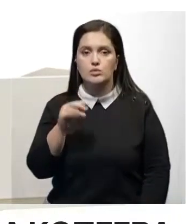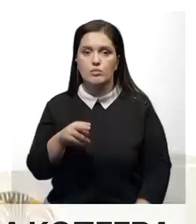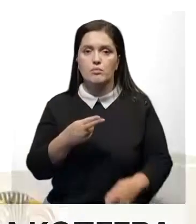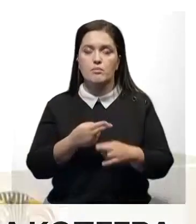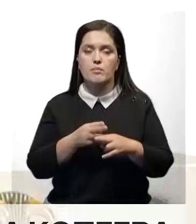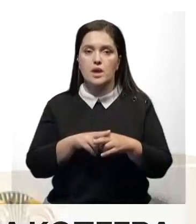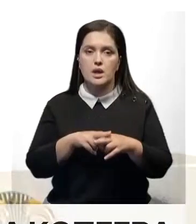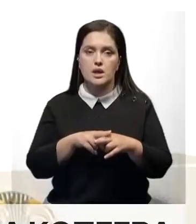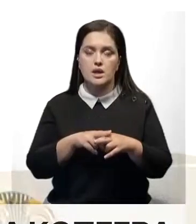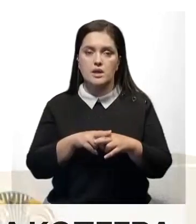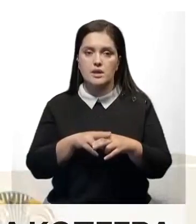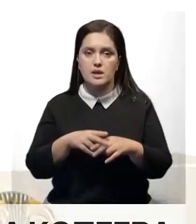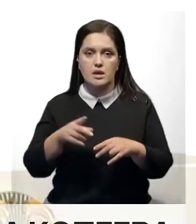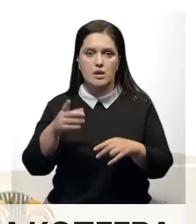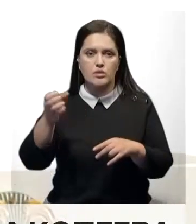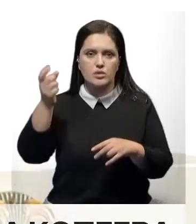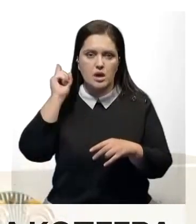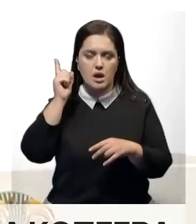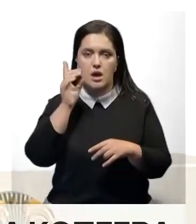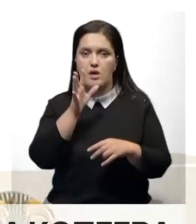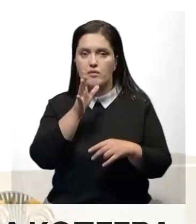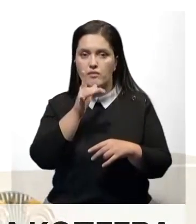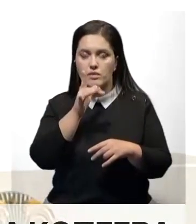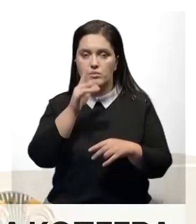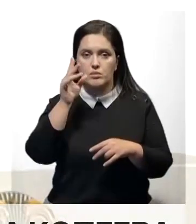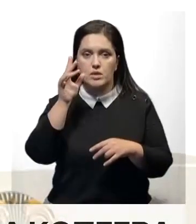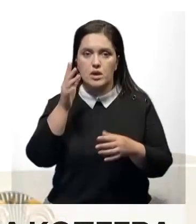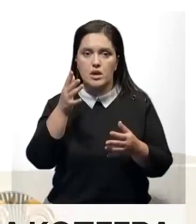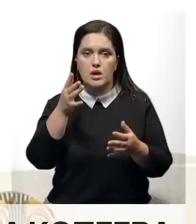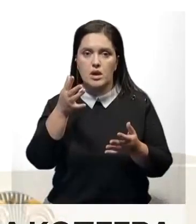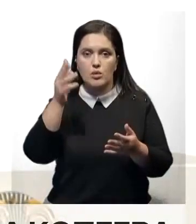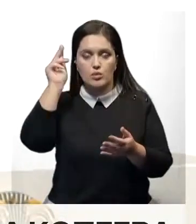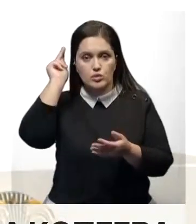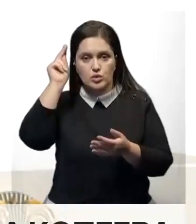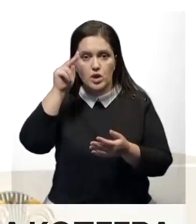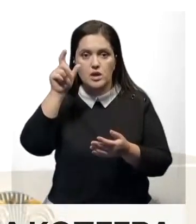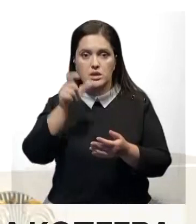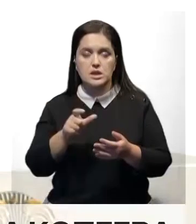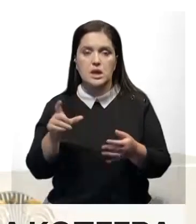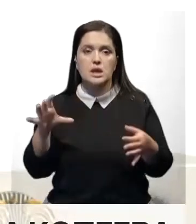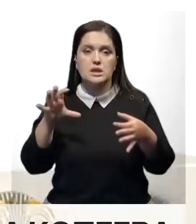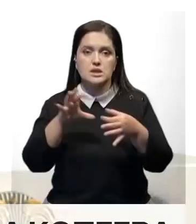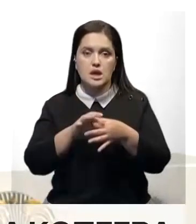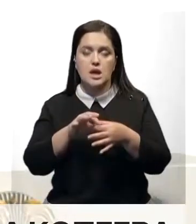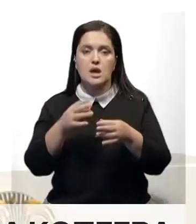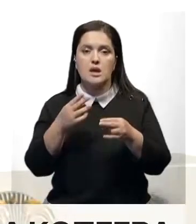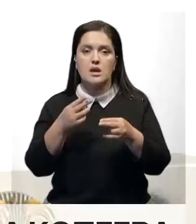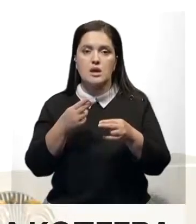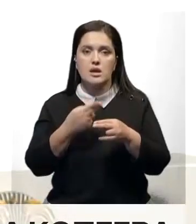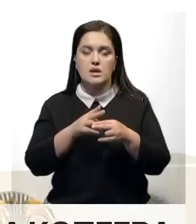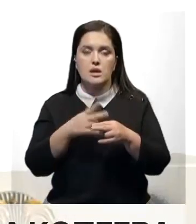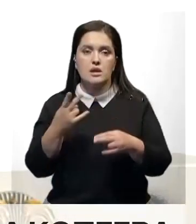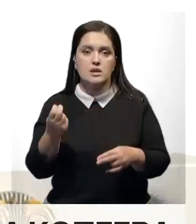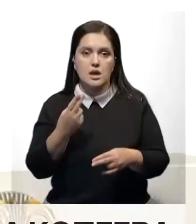жрецов укоренившийся ещё в далёкие времена в учении полноценного человека и соединивший благородные основы и